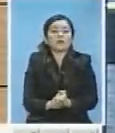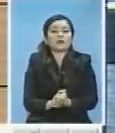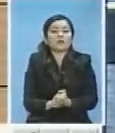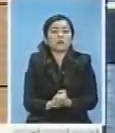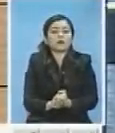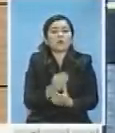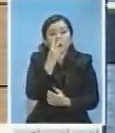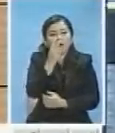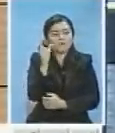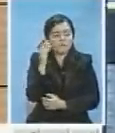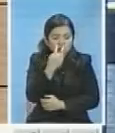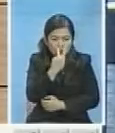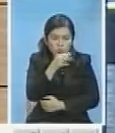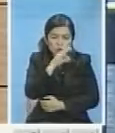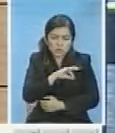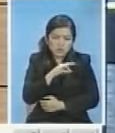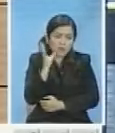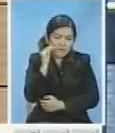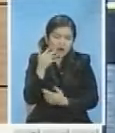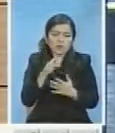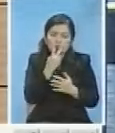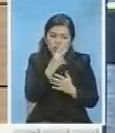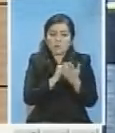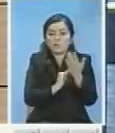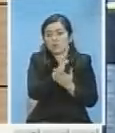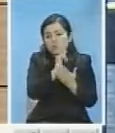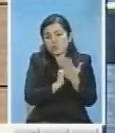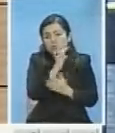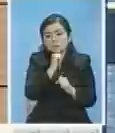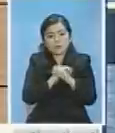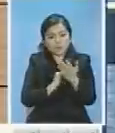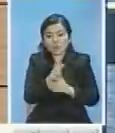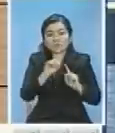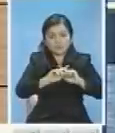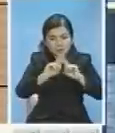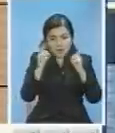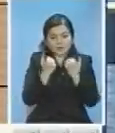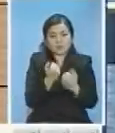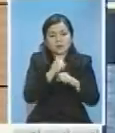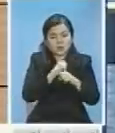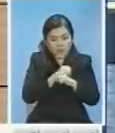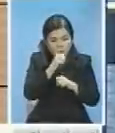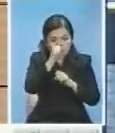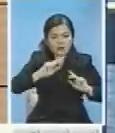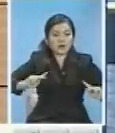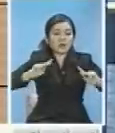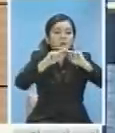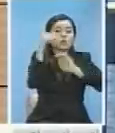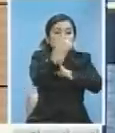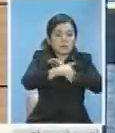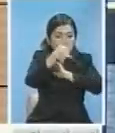งนี้ก็มองเห็นอยู่แล้วว่าไม่น่าจะถูกต้องเหมาะสมแต่ปรากฏว่าสิ่งเหล่านี้ก็เกิดขึ้นในกระทรวงการต่างประเทศในช่วงที่ผ่านม